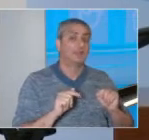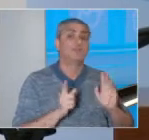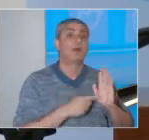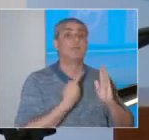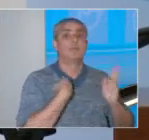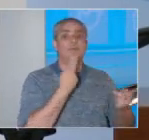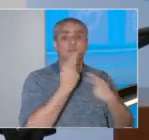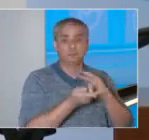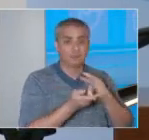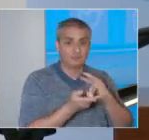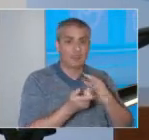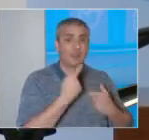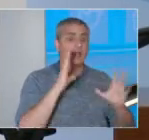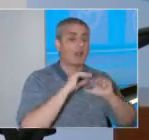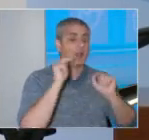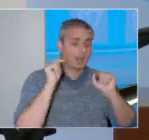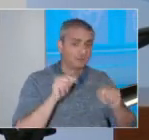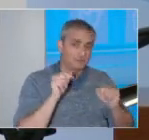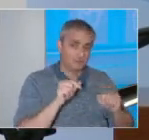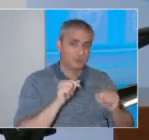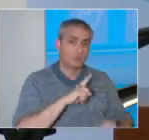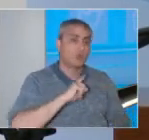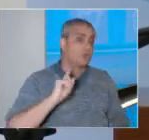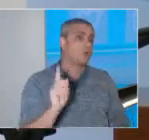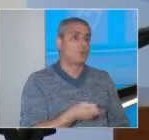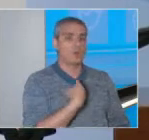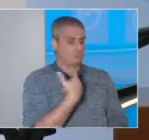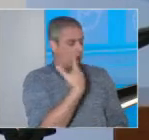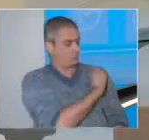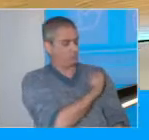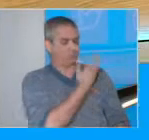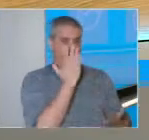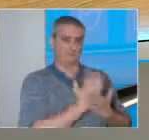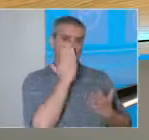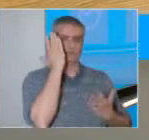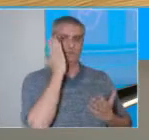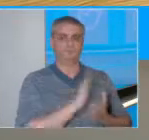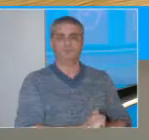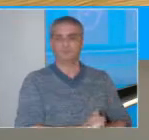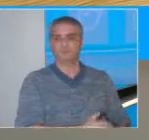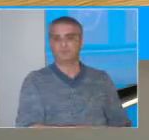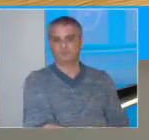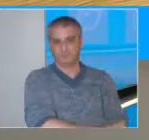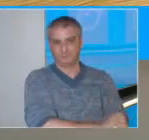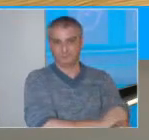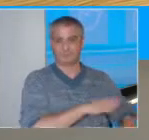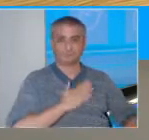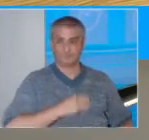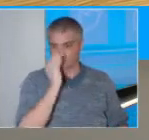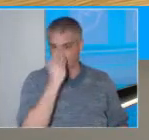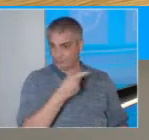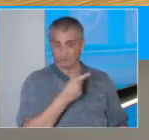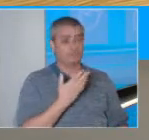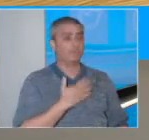והפעם נשיב, הלילה הזה כולנו מחוסנים. כן, אז זה חג הפורים שיוצא לדרך לקראת